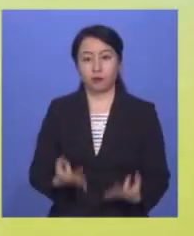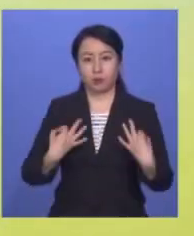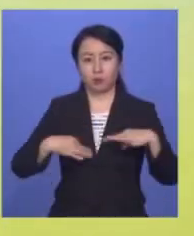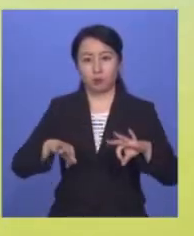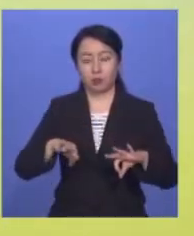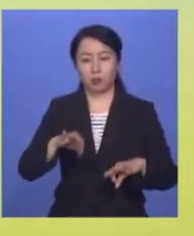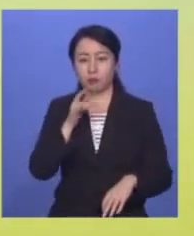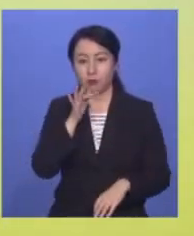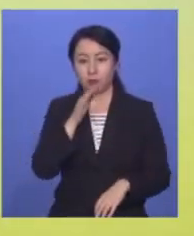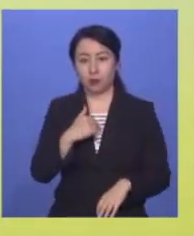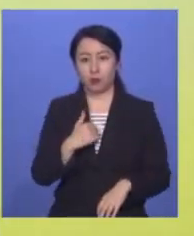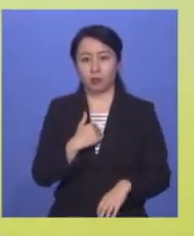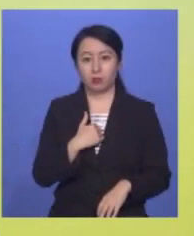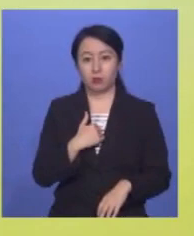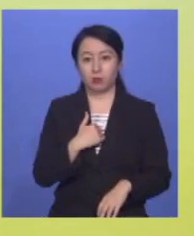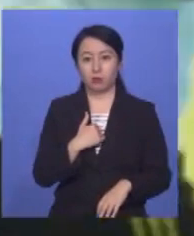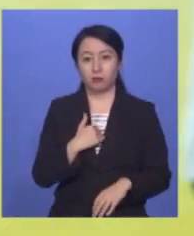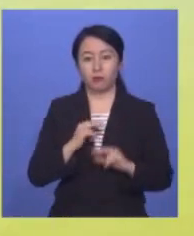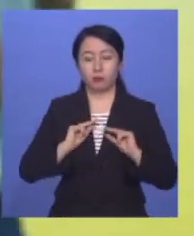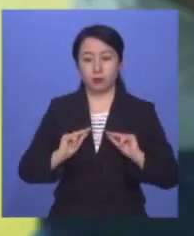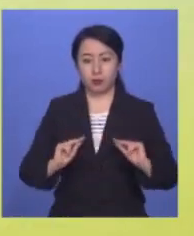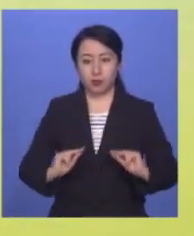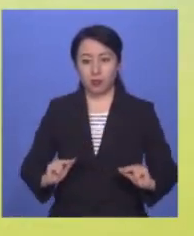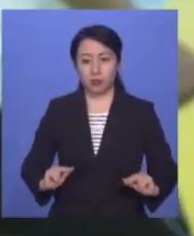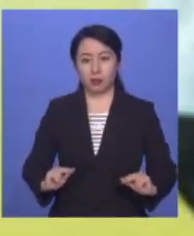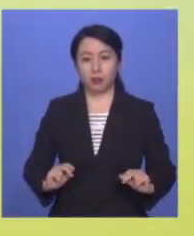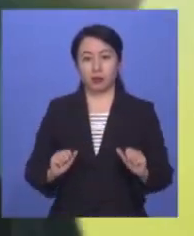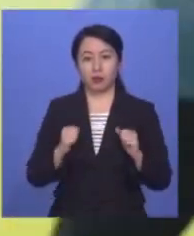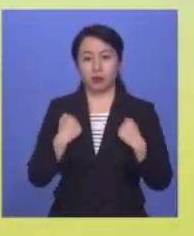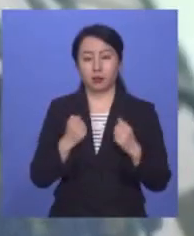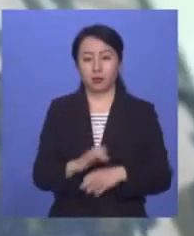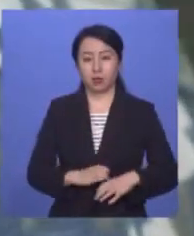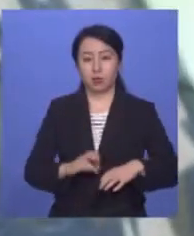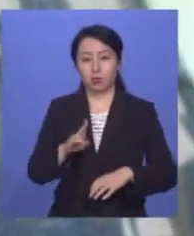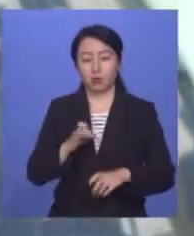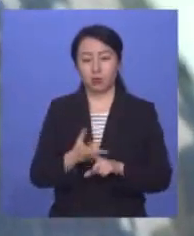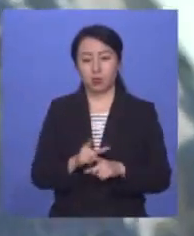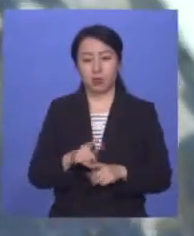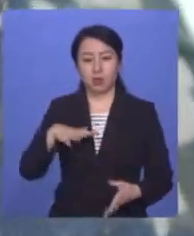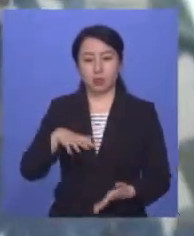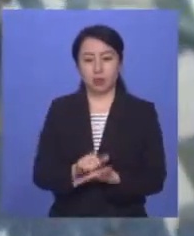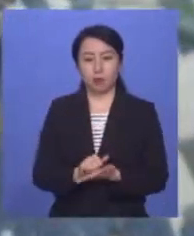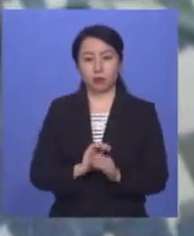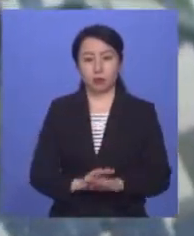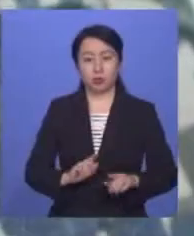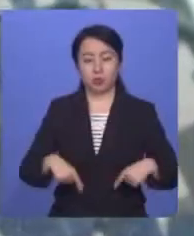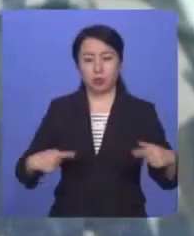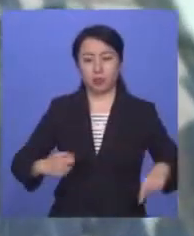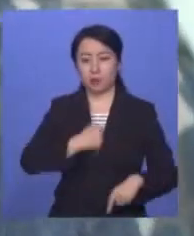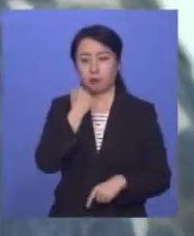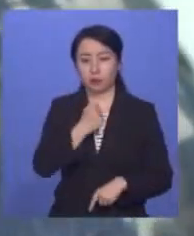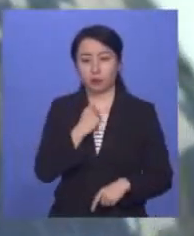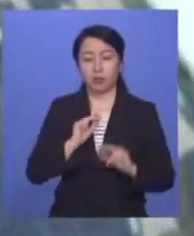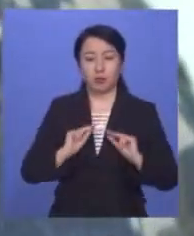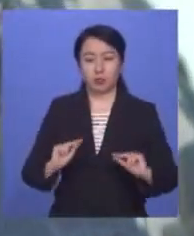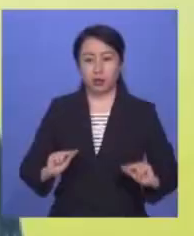от работы я являюсь тренером спортивной федерации «Сунхар». В данной федерации занимаются дети разных возрастов. Являюсь